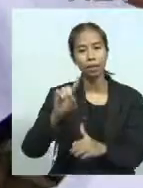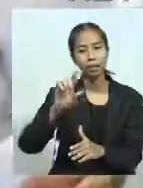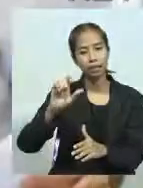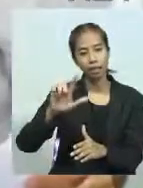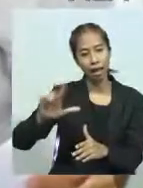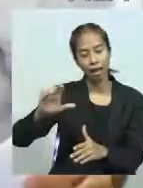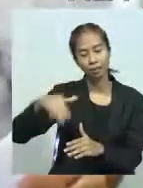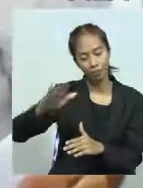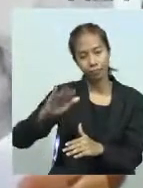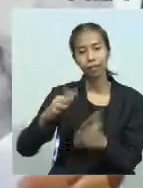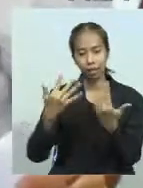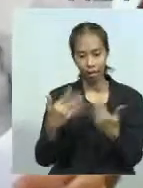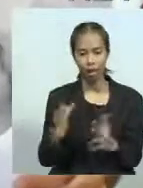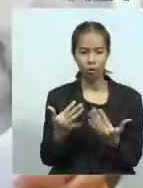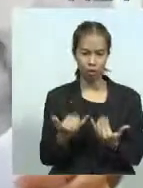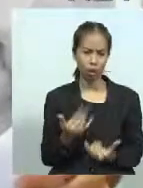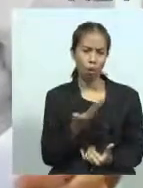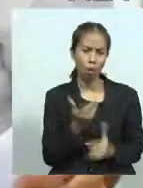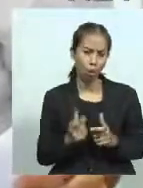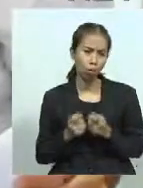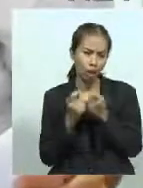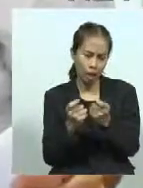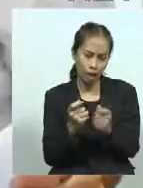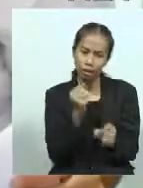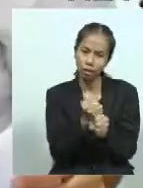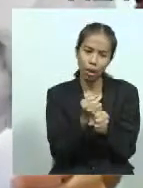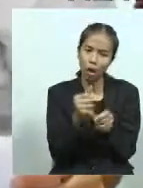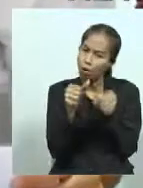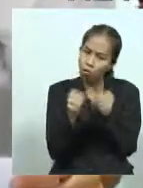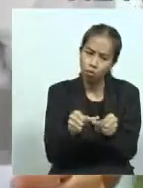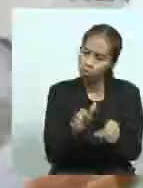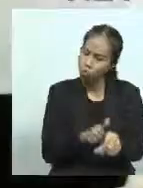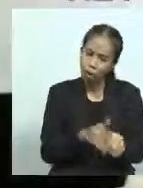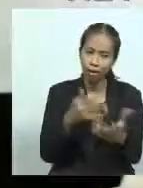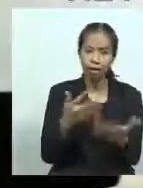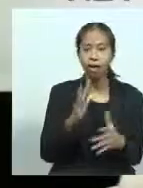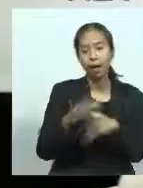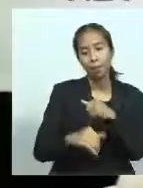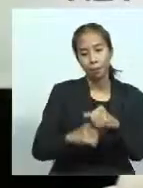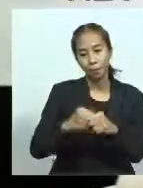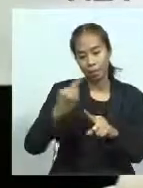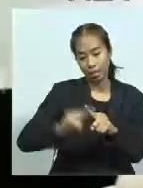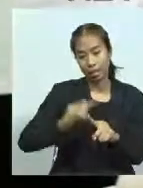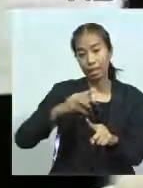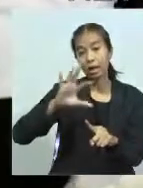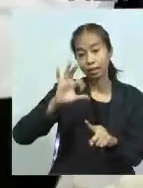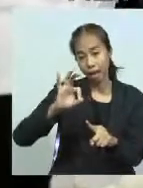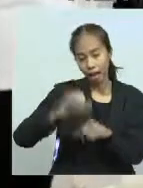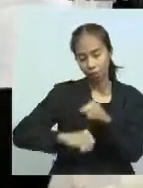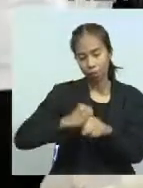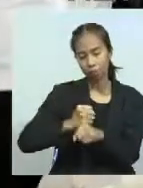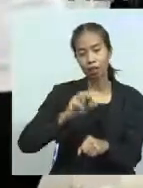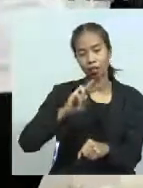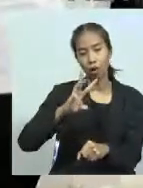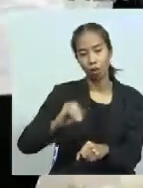1,187,000 คนได้รับการผ่อนผันให้ทำงานถึง30กันยายน2562ตามพ.ร.ก.